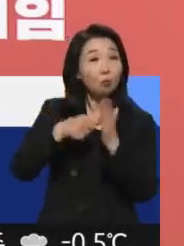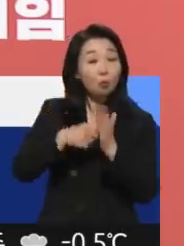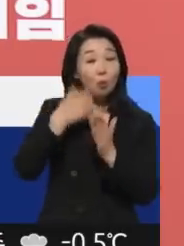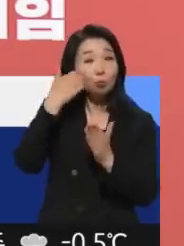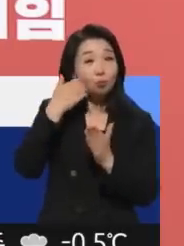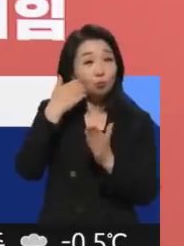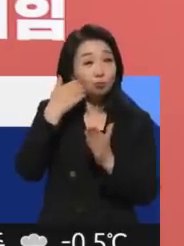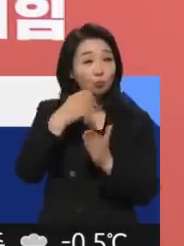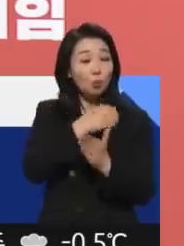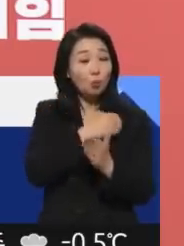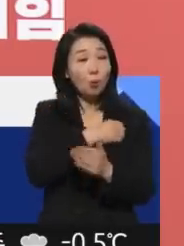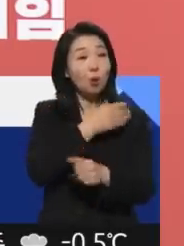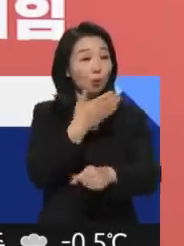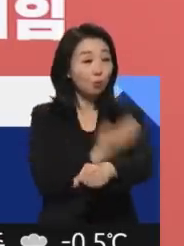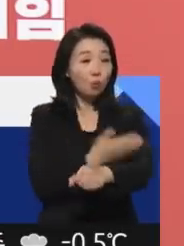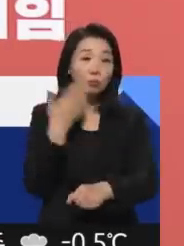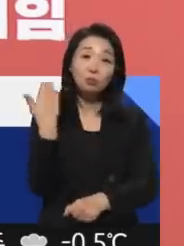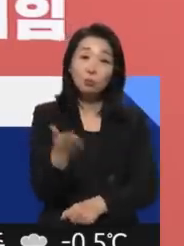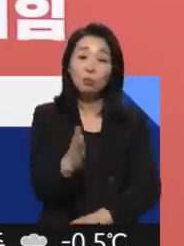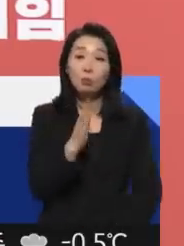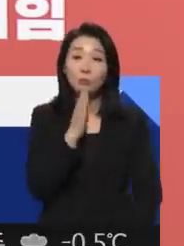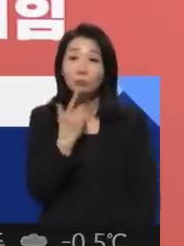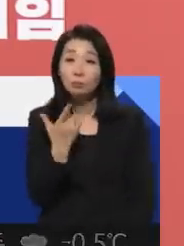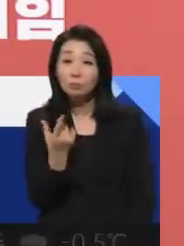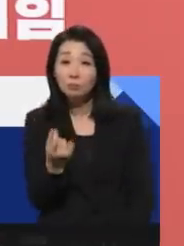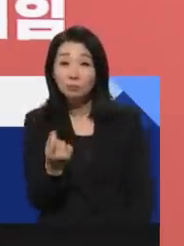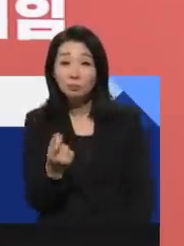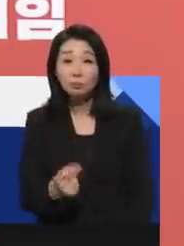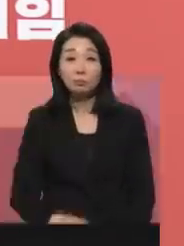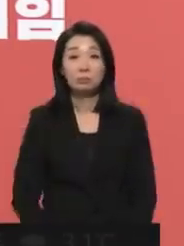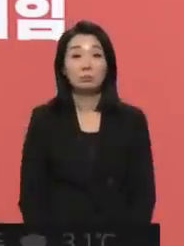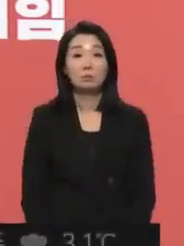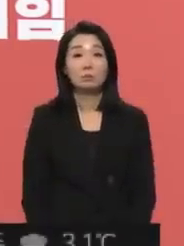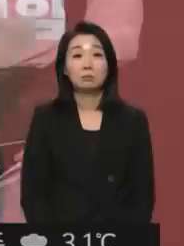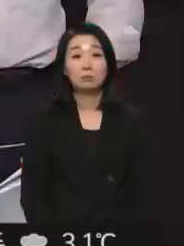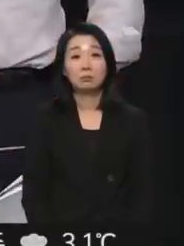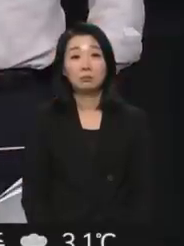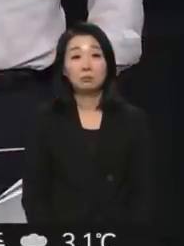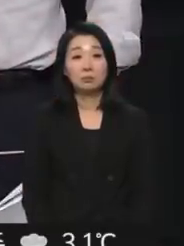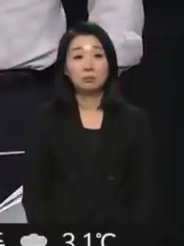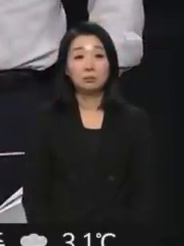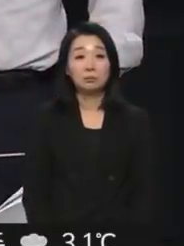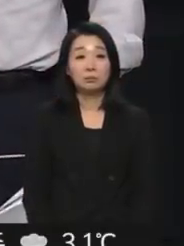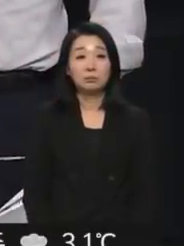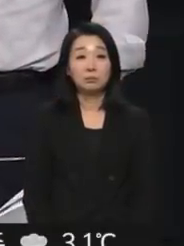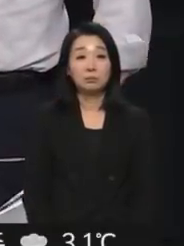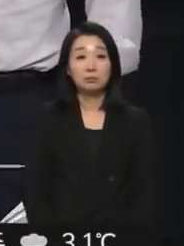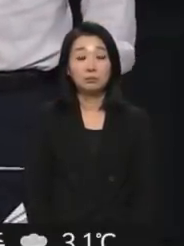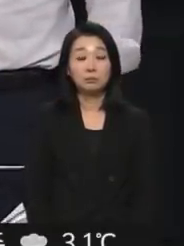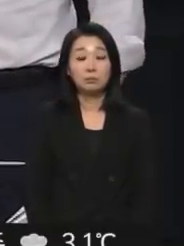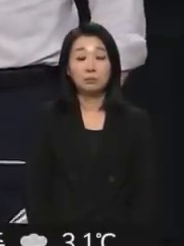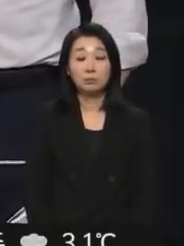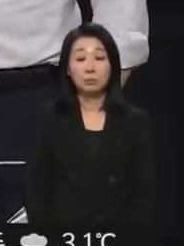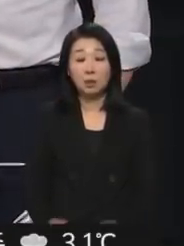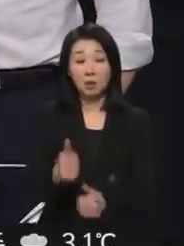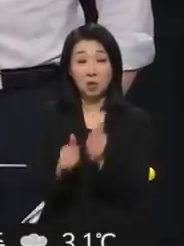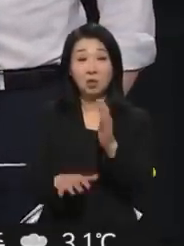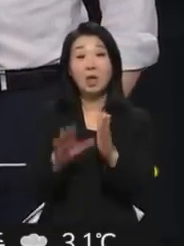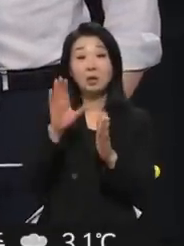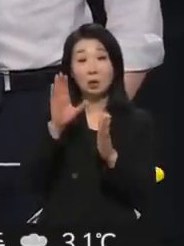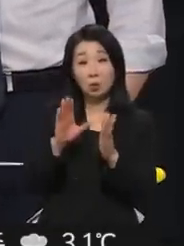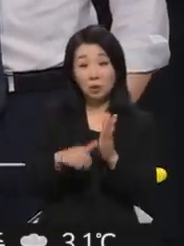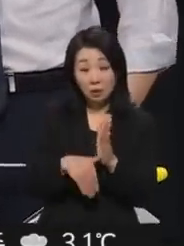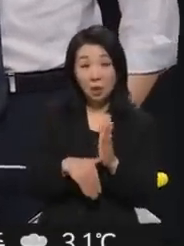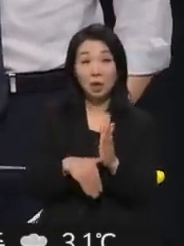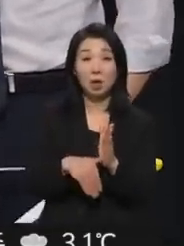오롯이 돌아가는 게 맞지 않는가 하는 여론이 상당히 많습니다. 지난해 전당대회 당시 국민의힘 당원 수는